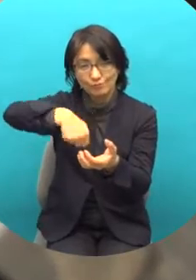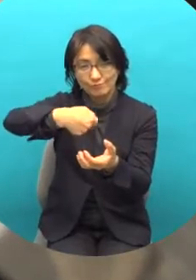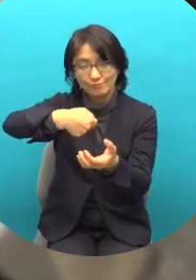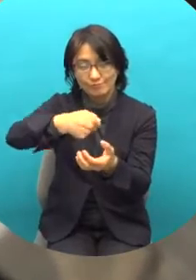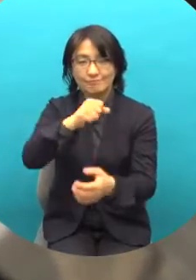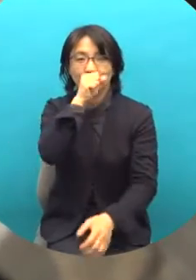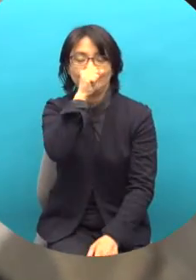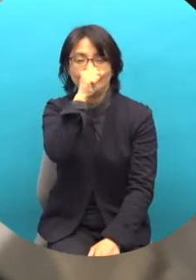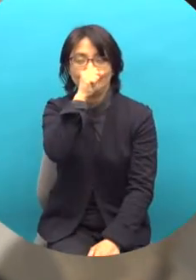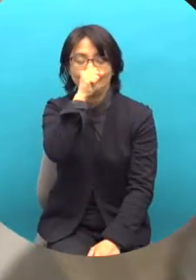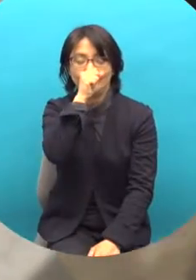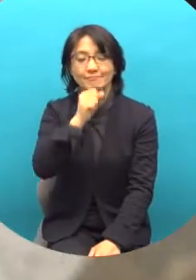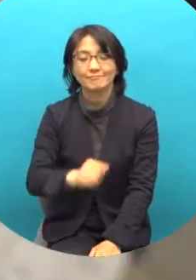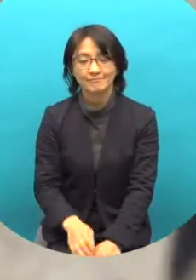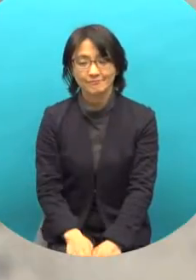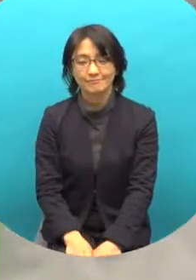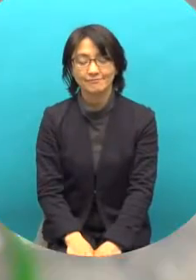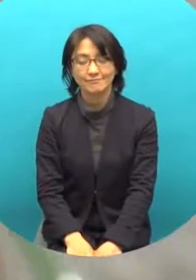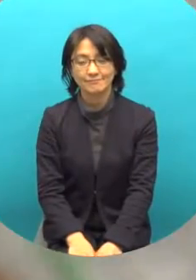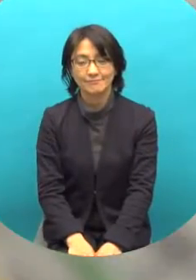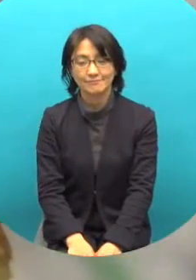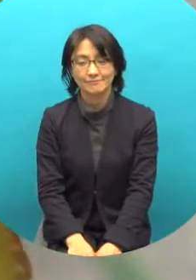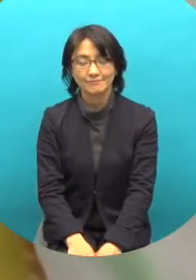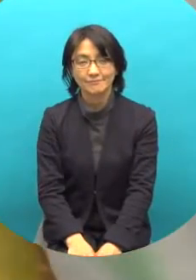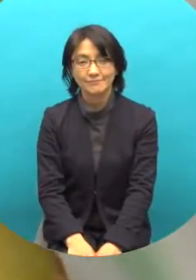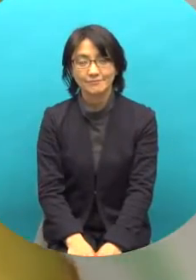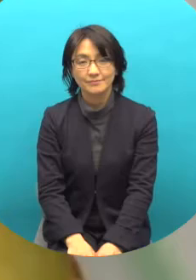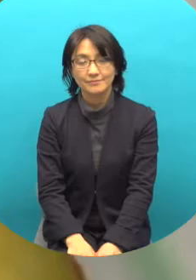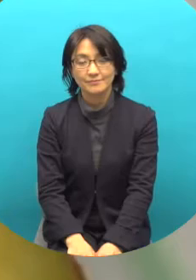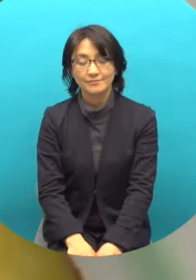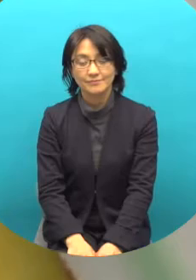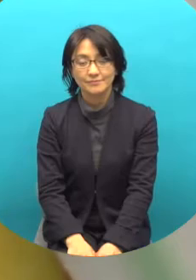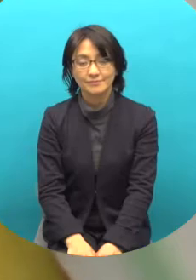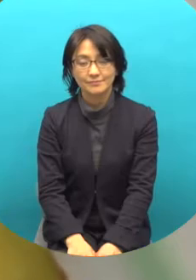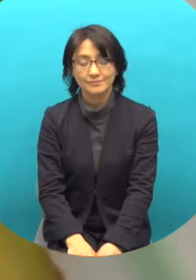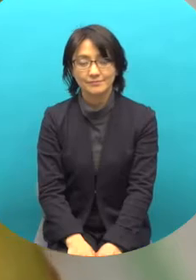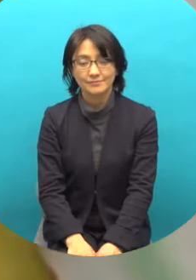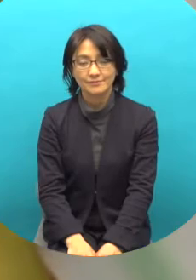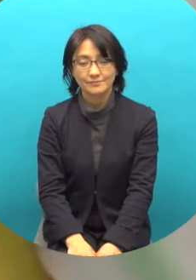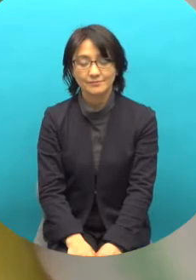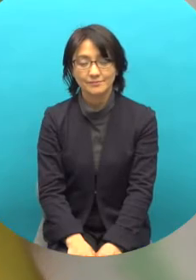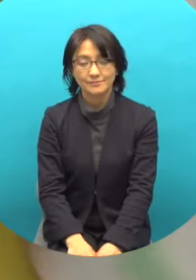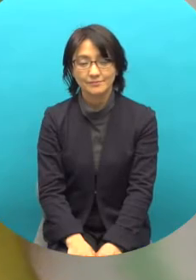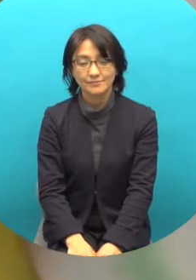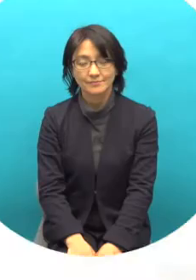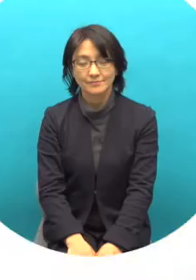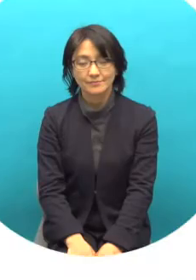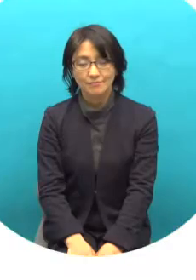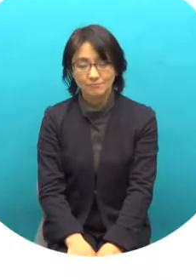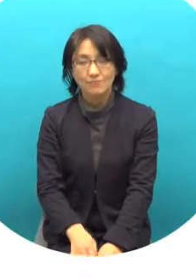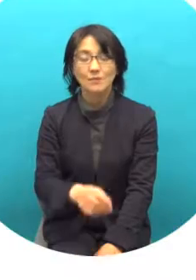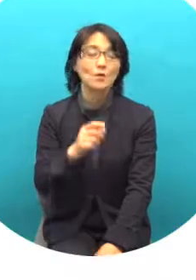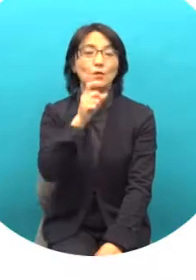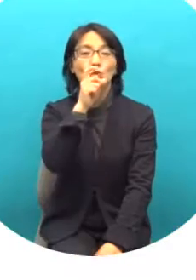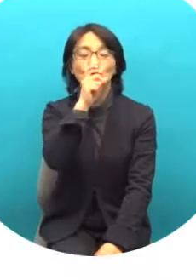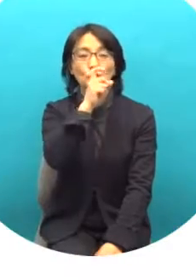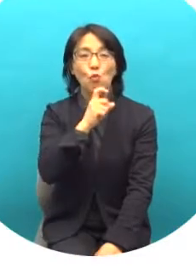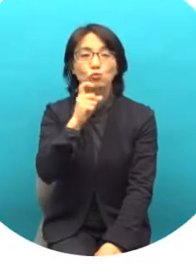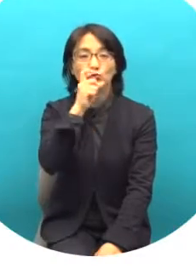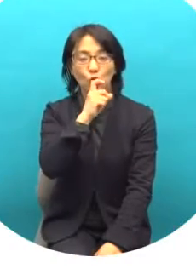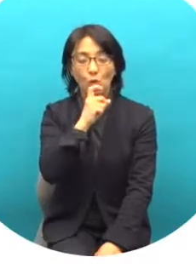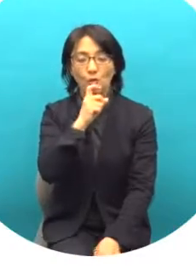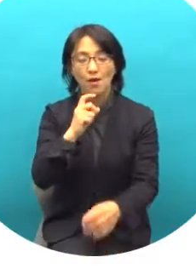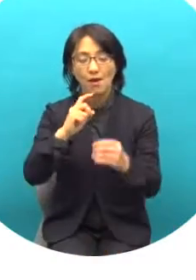ーンで食べていただくのが手軽で、無駄の出ない食べ方かなと思います。またヨーグル